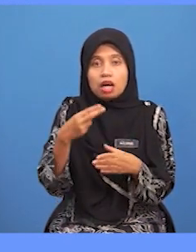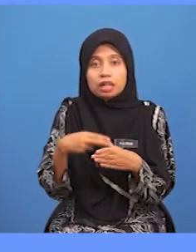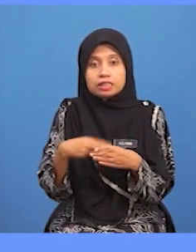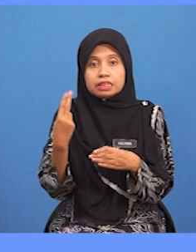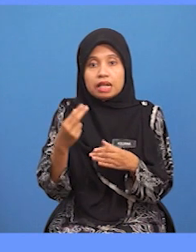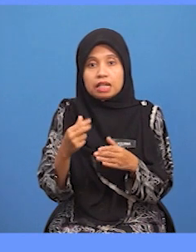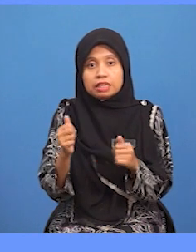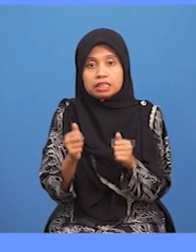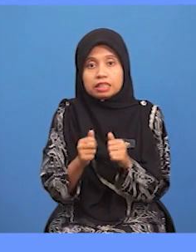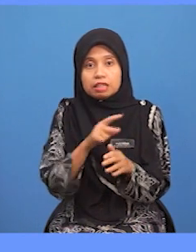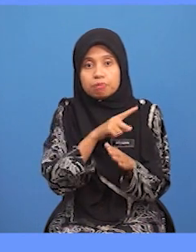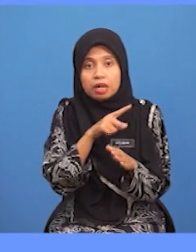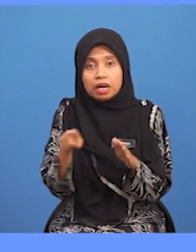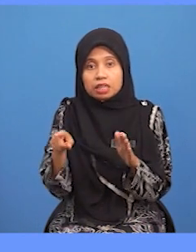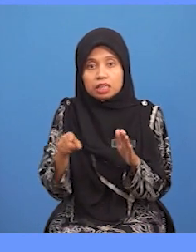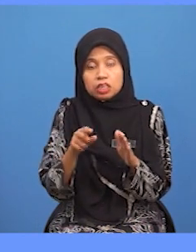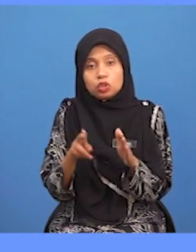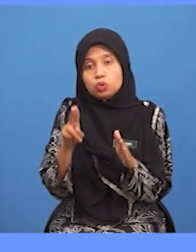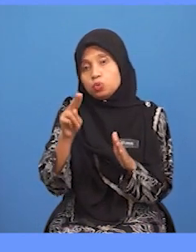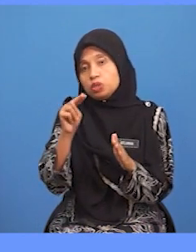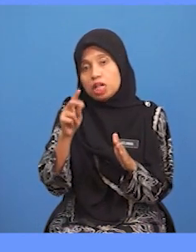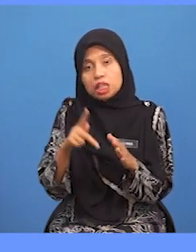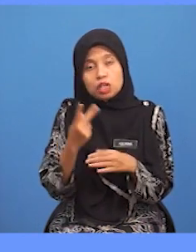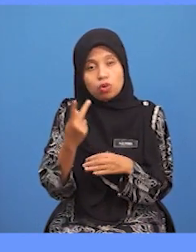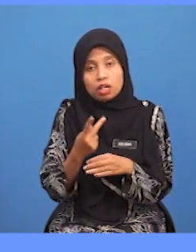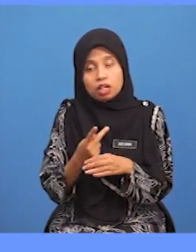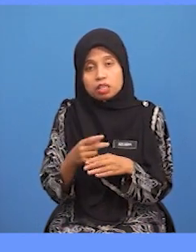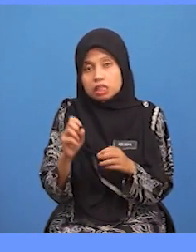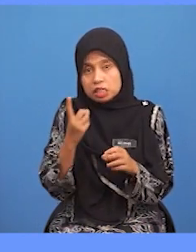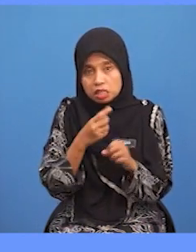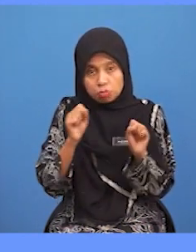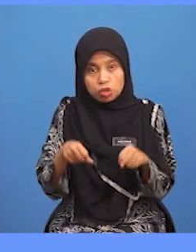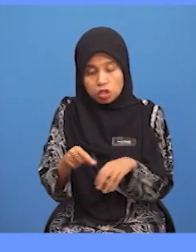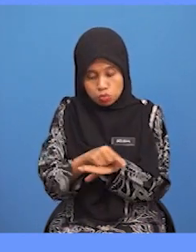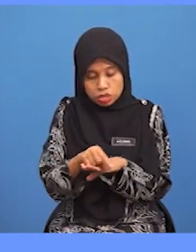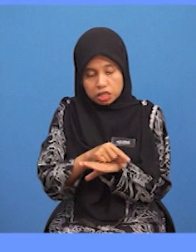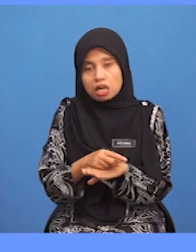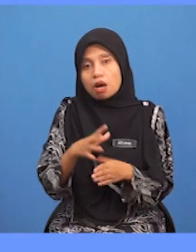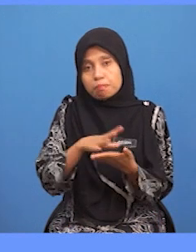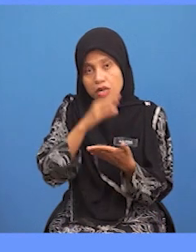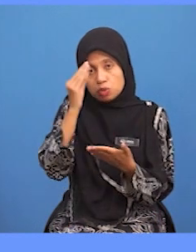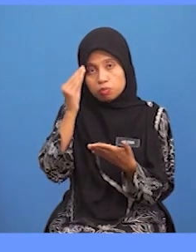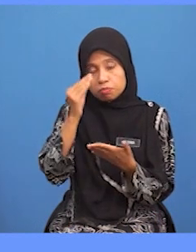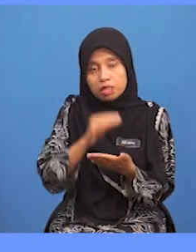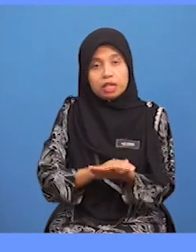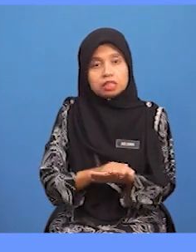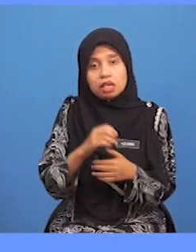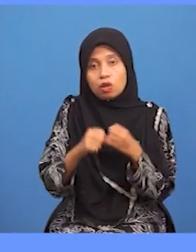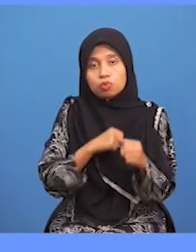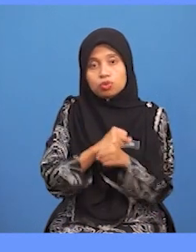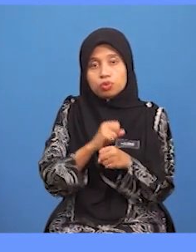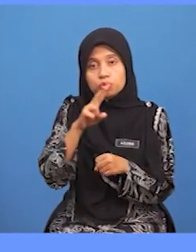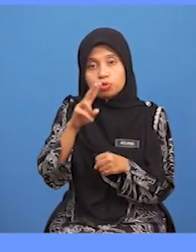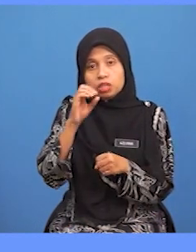keluaran. Berdasarkan soalan ini, kita boleh menggunakan maklumat tahun 2018 atau tahun 2019